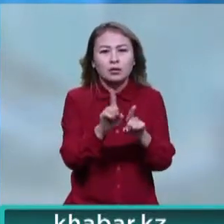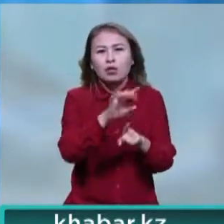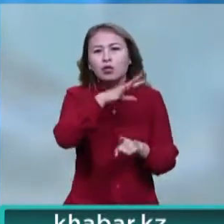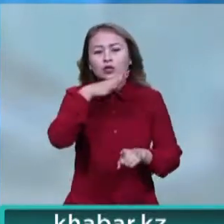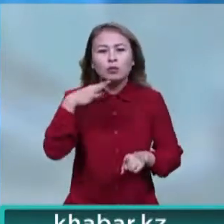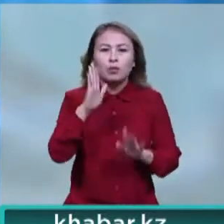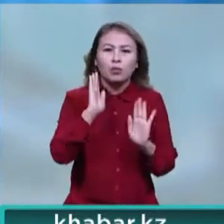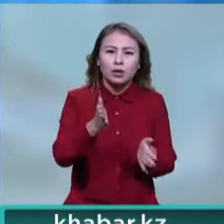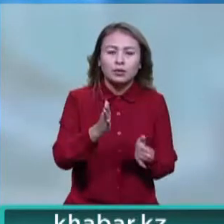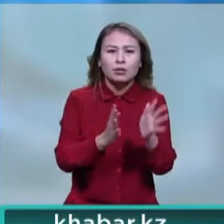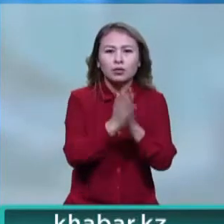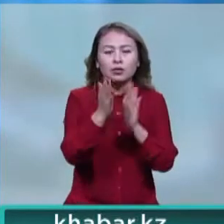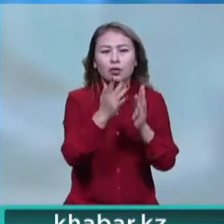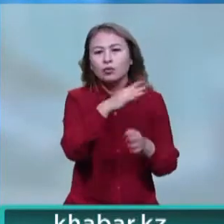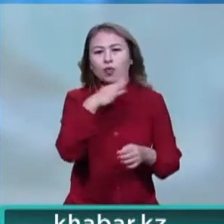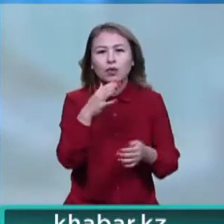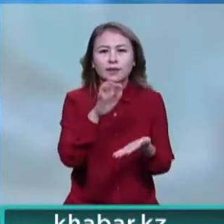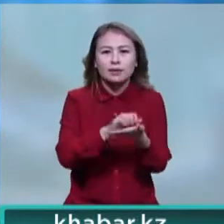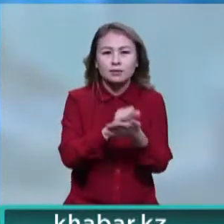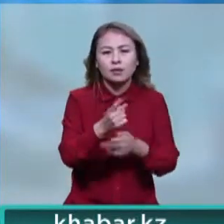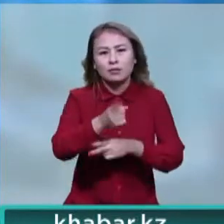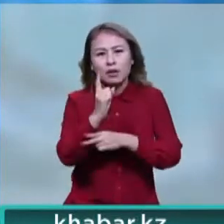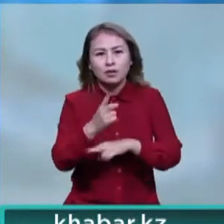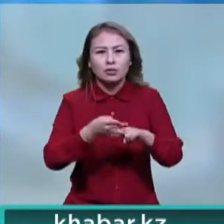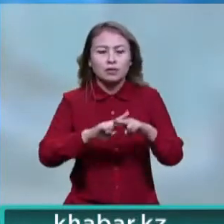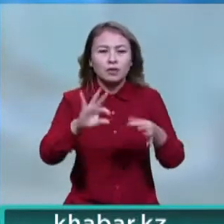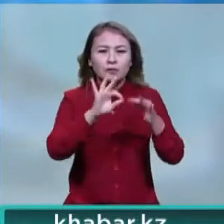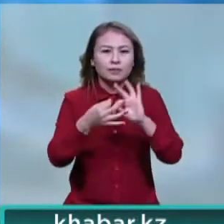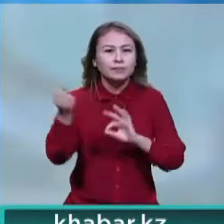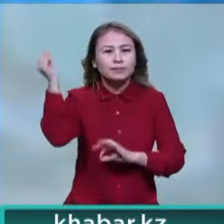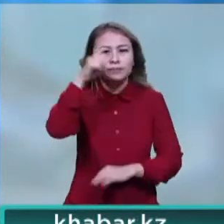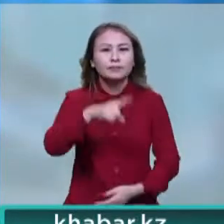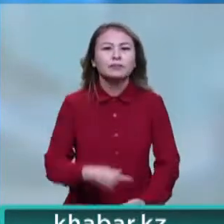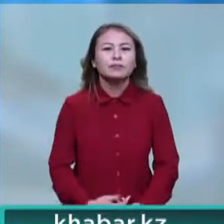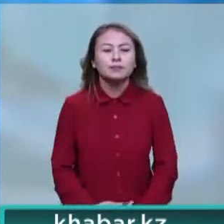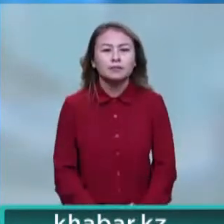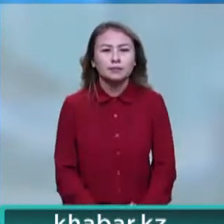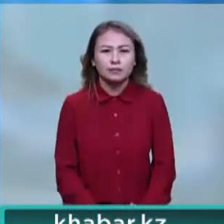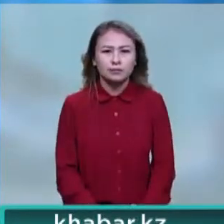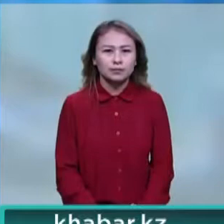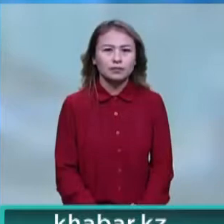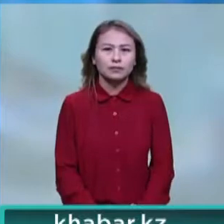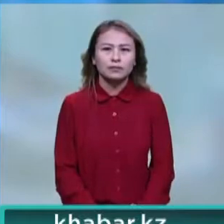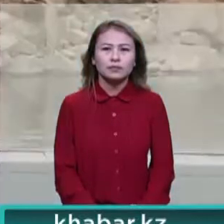кетпей ме? Балық өсіремін деушілер нені ескеру қажет? Тақырыпты тілшіміз Дамир Берікұлы зерттеп көрді.